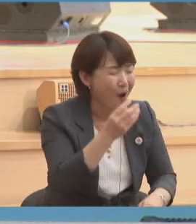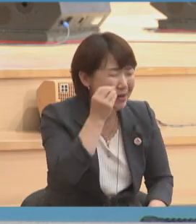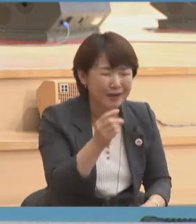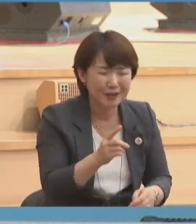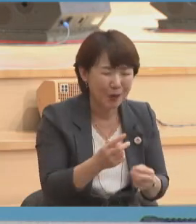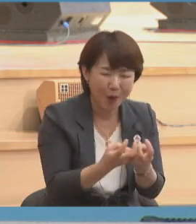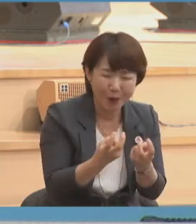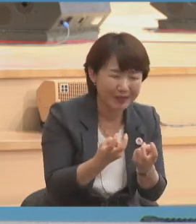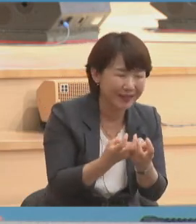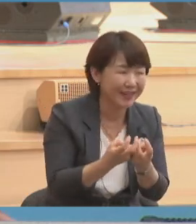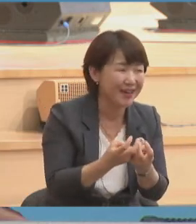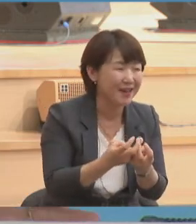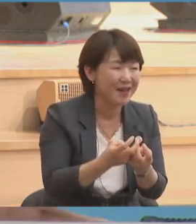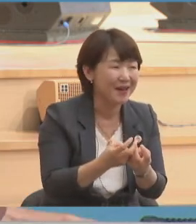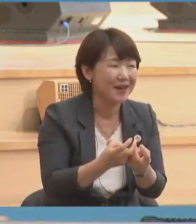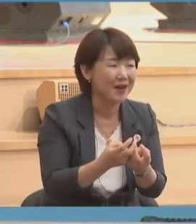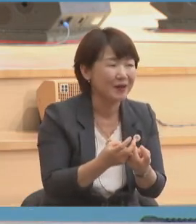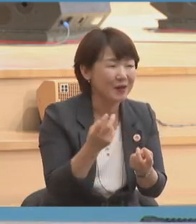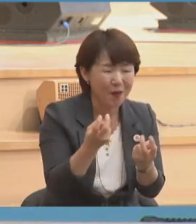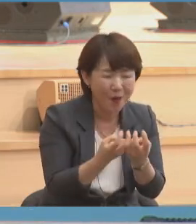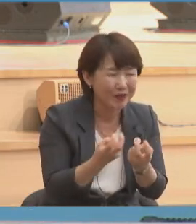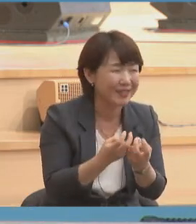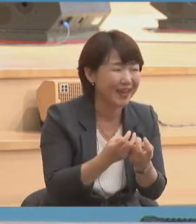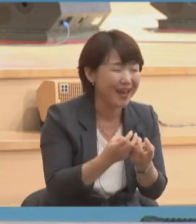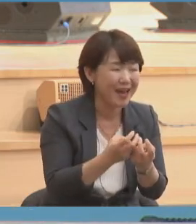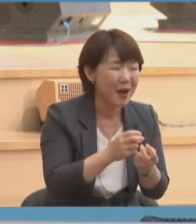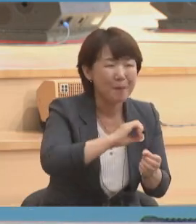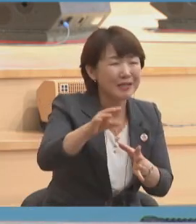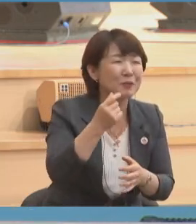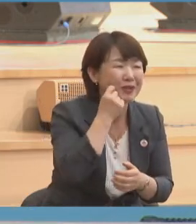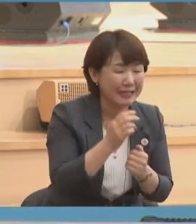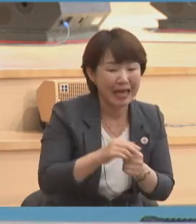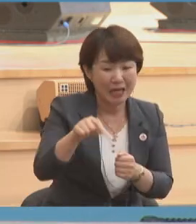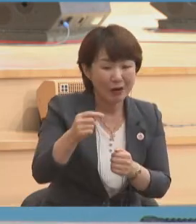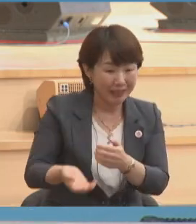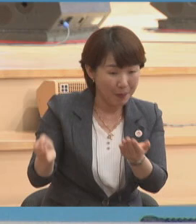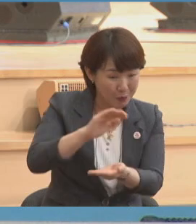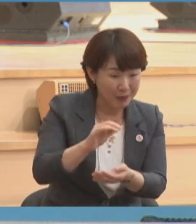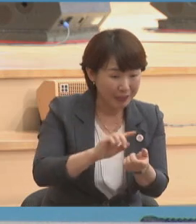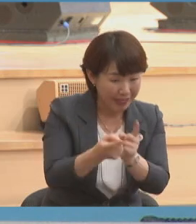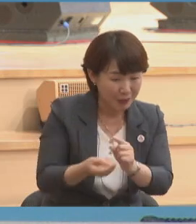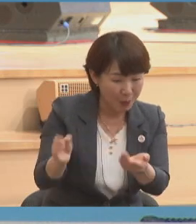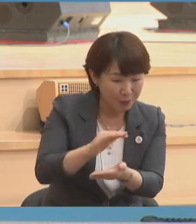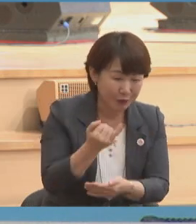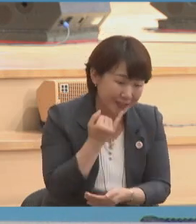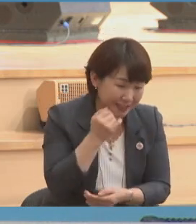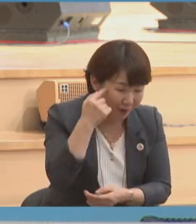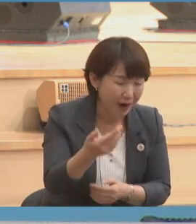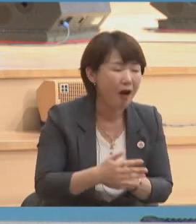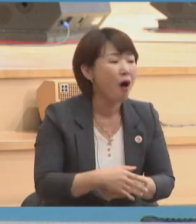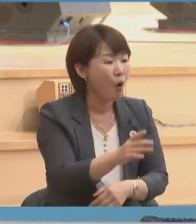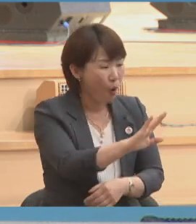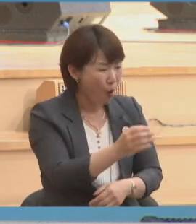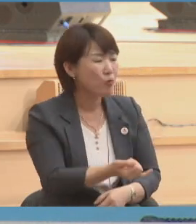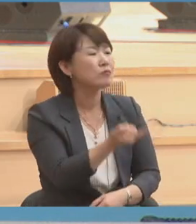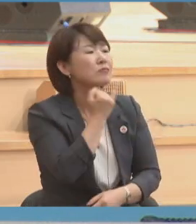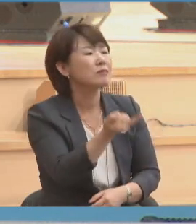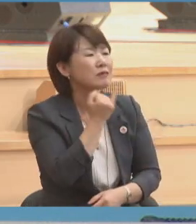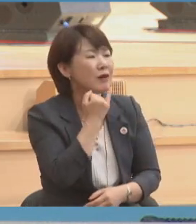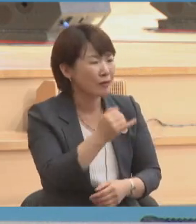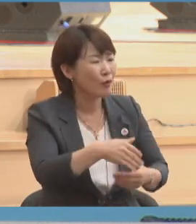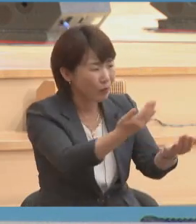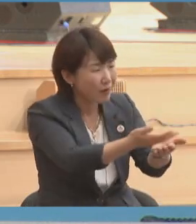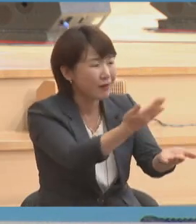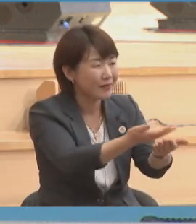거예요. 그래서 여기 부을 수 없겠냐고. Why not? 부으라고. 교회가 필요한 만큼